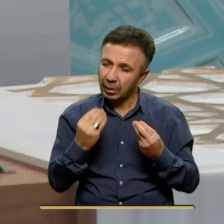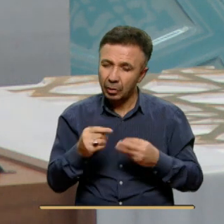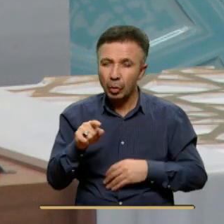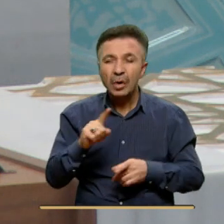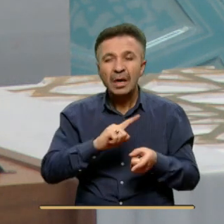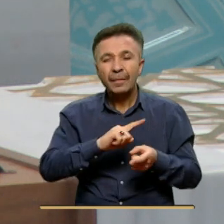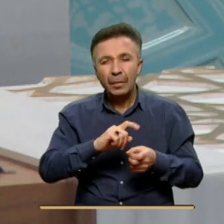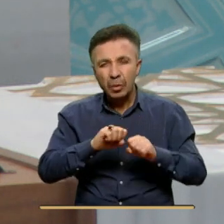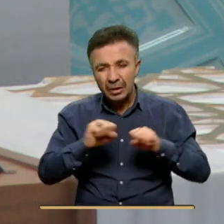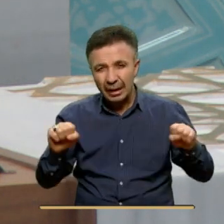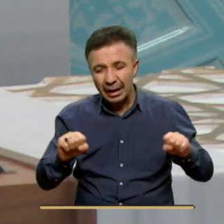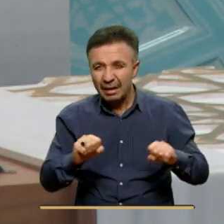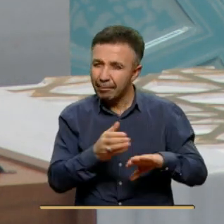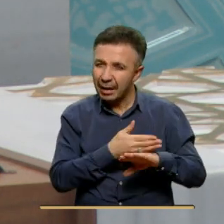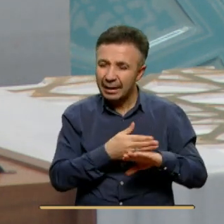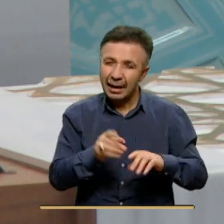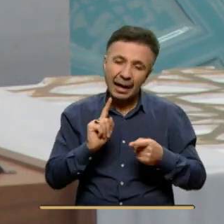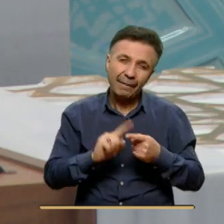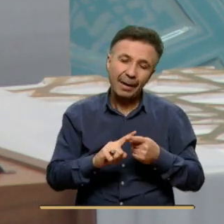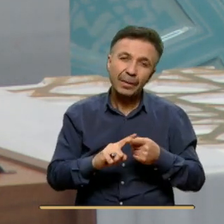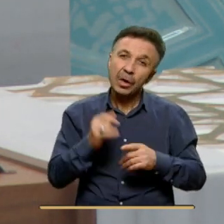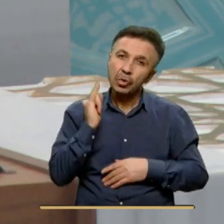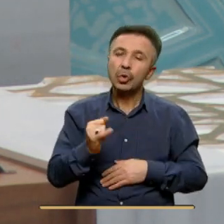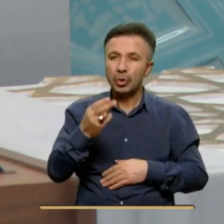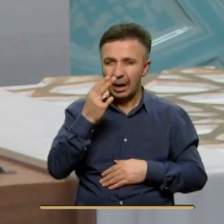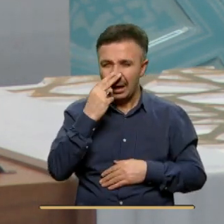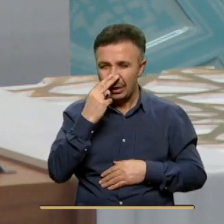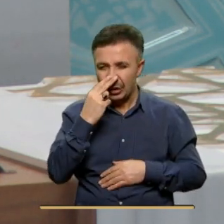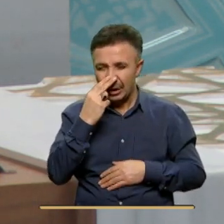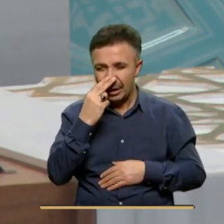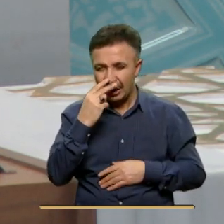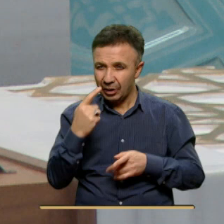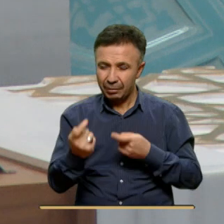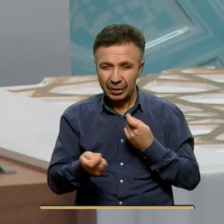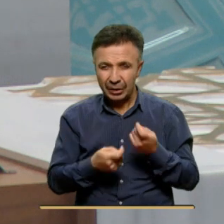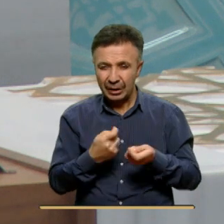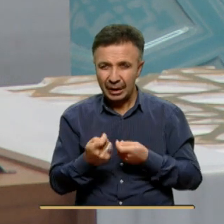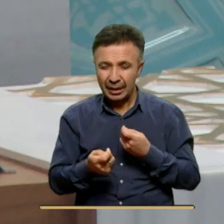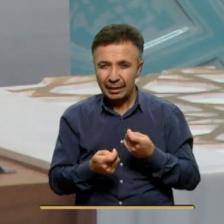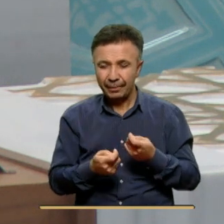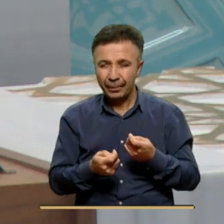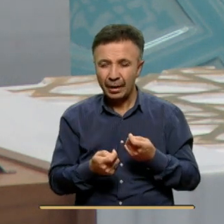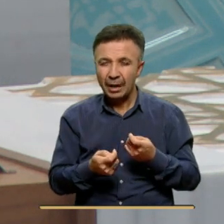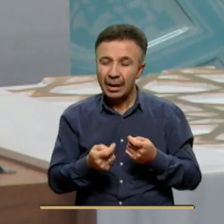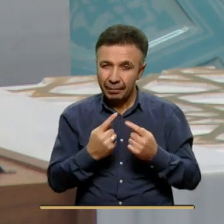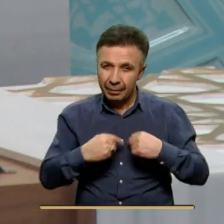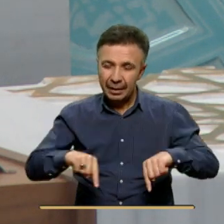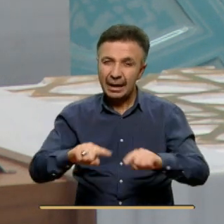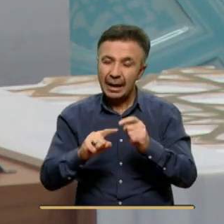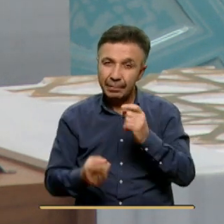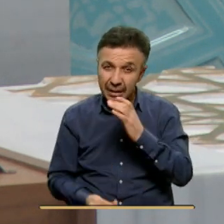ve kötü alışkanlıklar bizlere, aziz kardeşler, varoluş